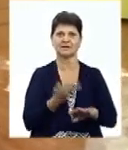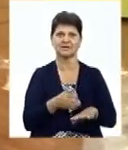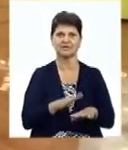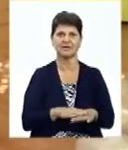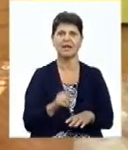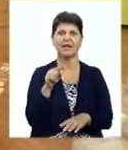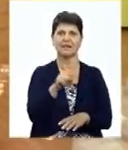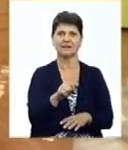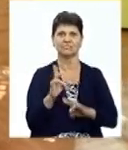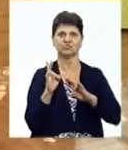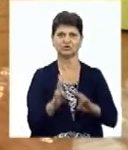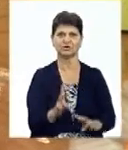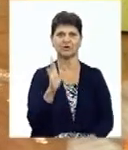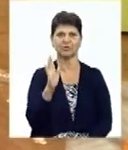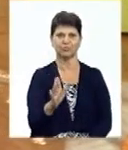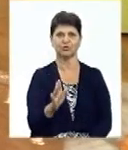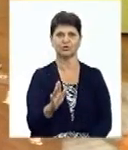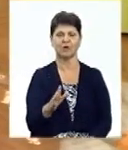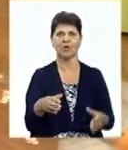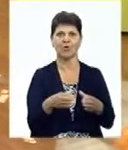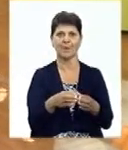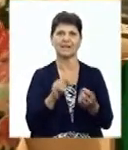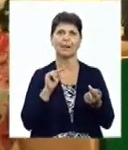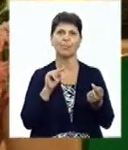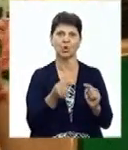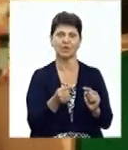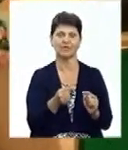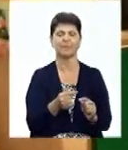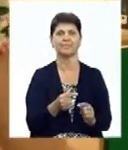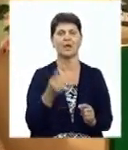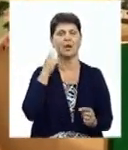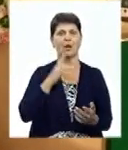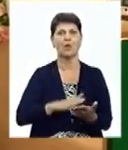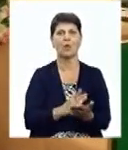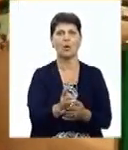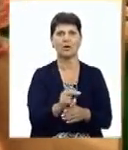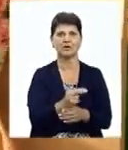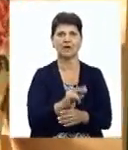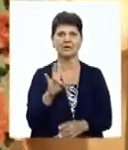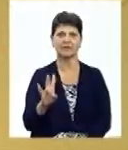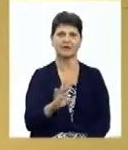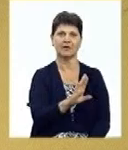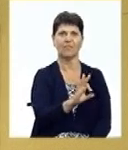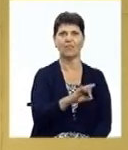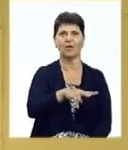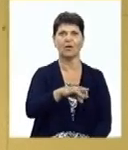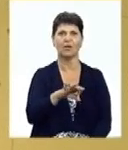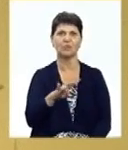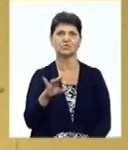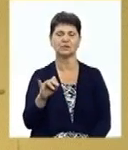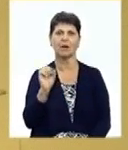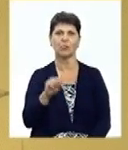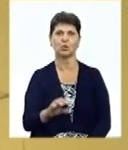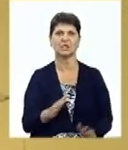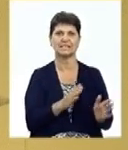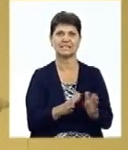більше шкоди буде завдано команді противника. Координаторка виставки Наталя Волошина каже, таку систему можна встановити не лише